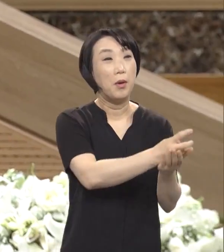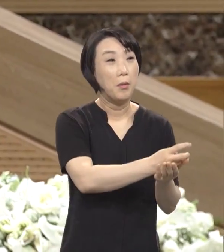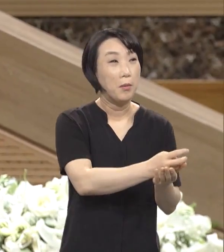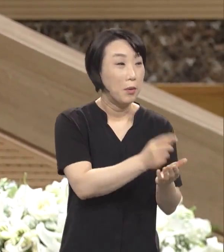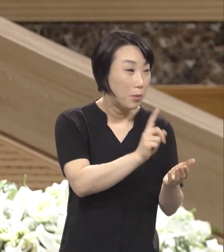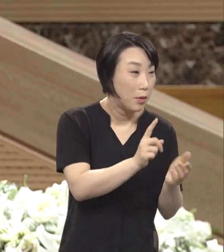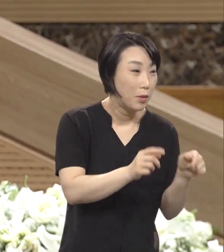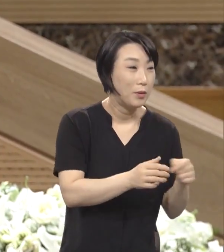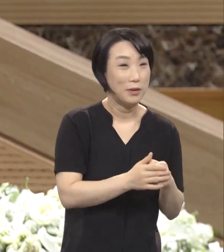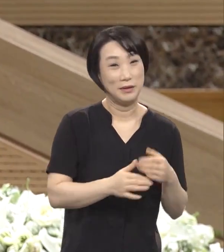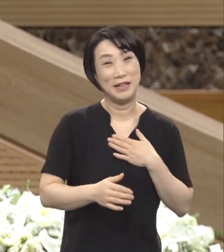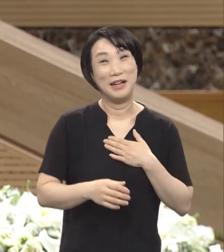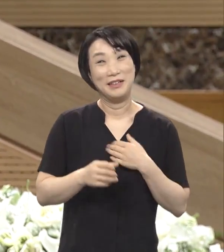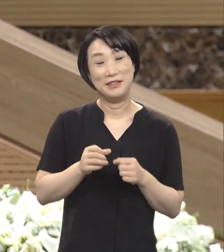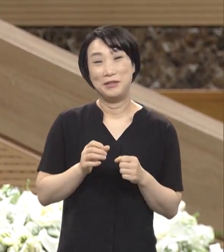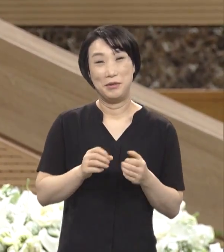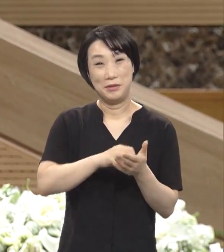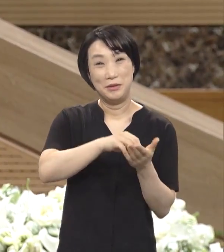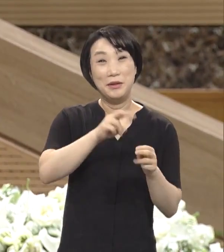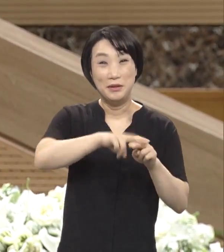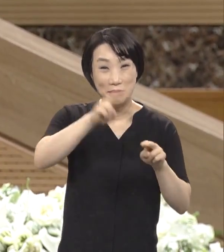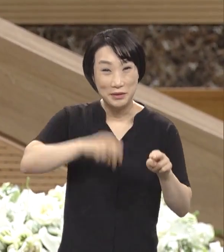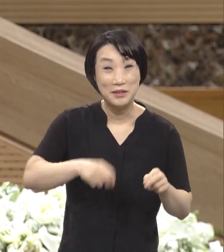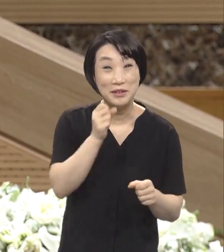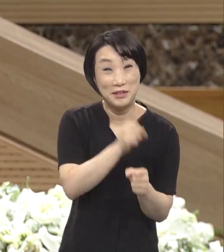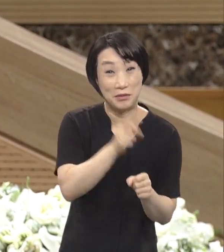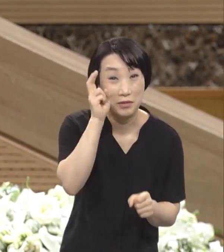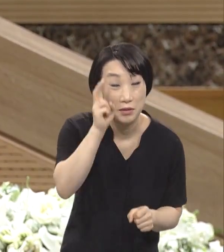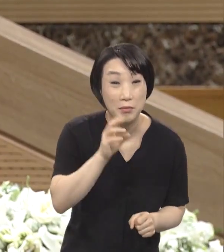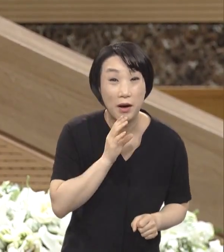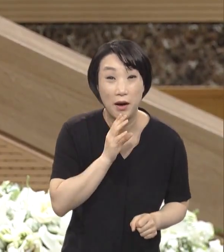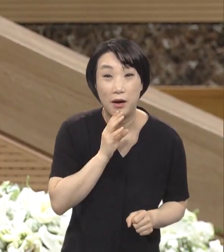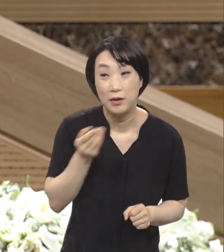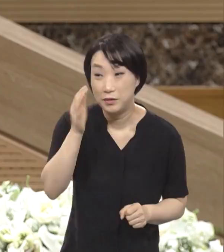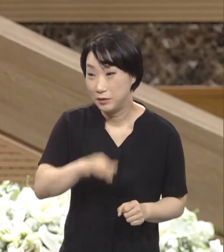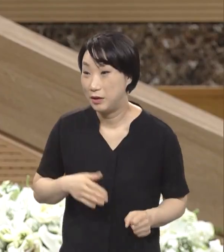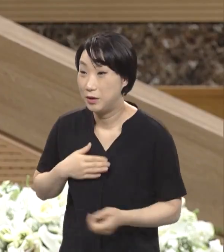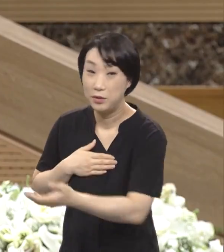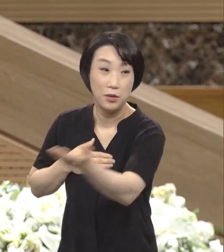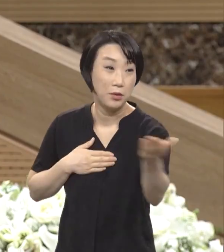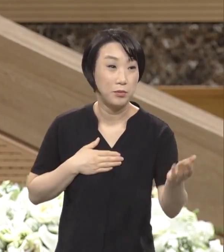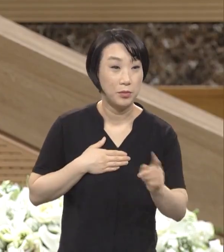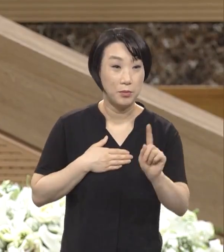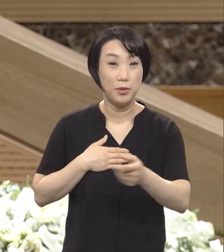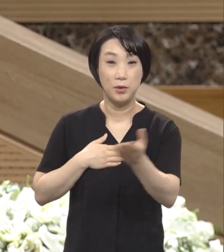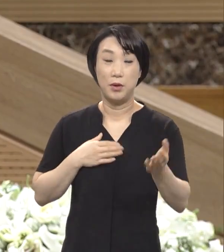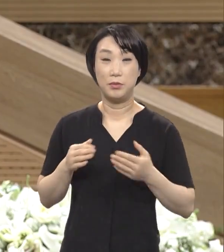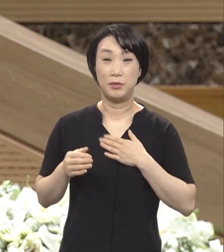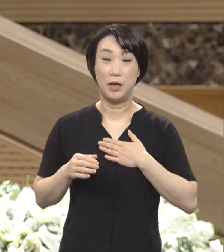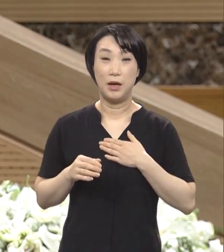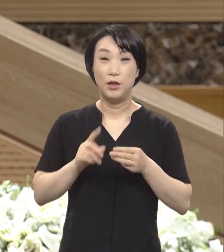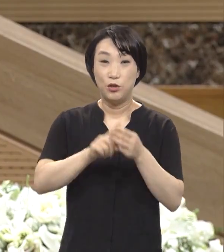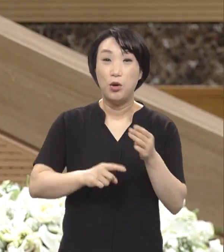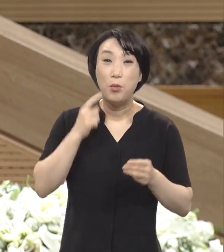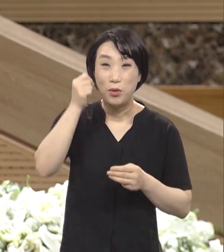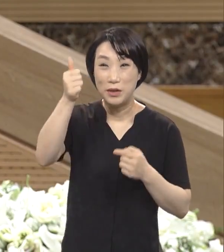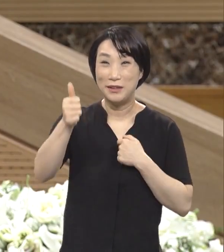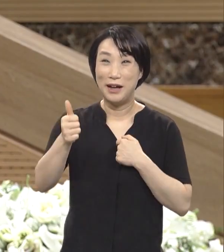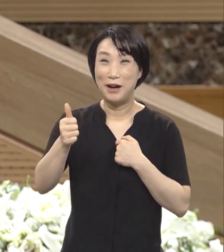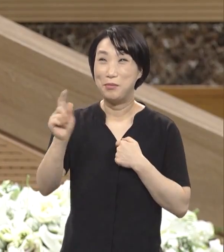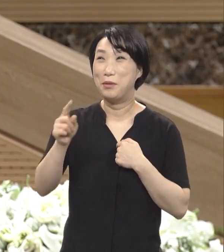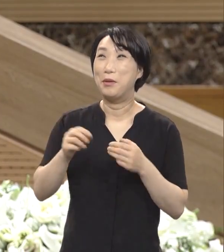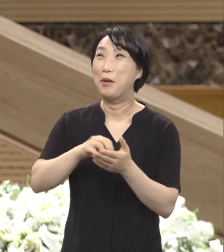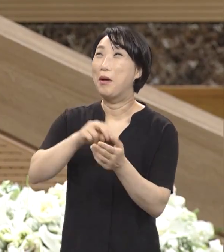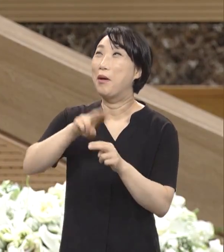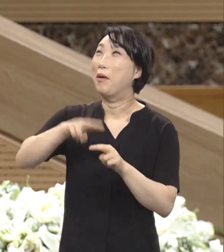근데 여러분들은 윤석준 목사를 놔줄